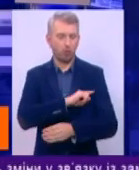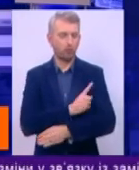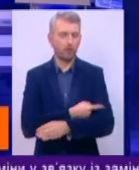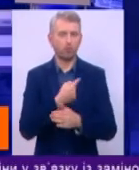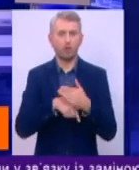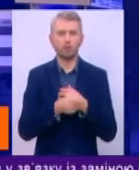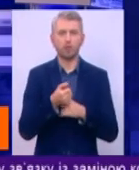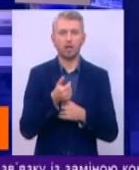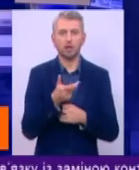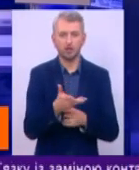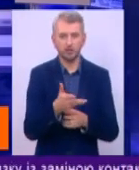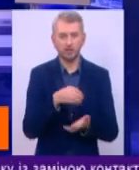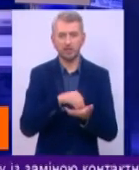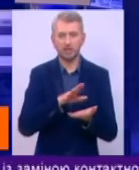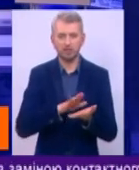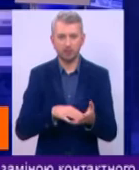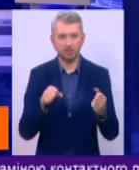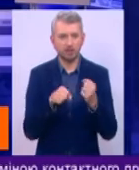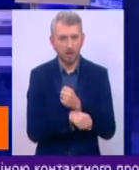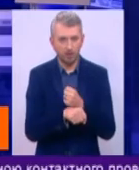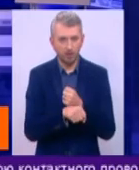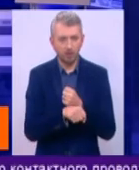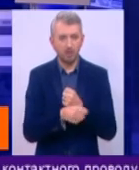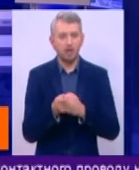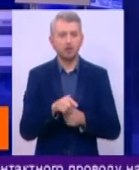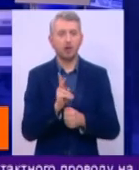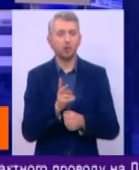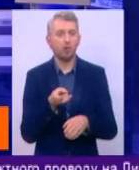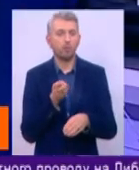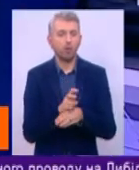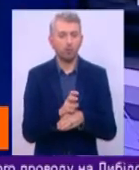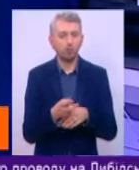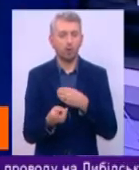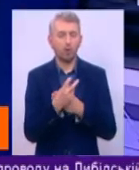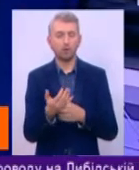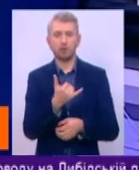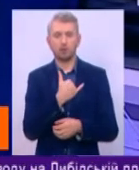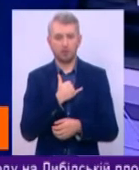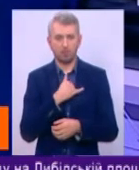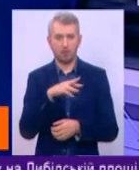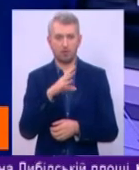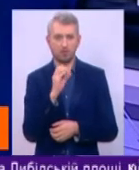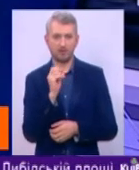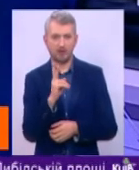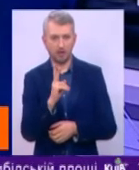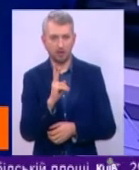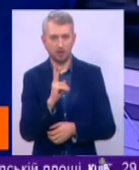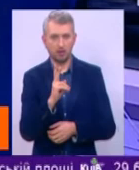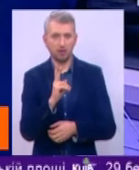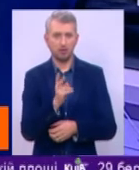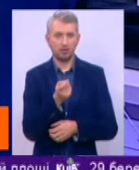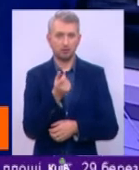поэтому количество зарегистрированных травм, во всяком случае тех, кто приходит к нам на медико-социальную экспертную комиссию,